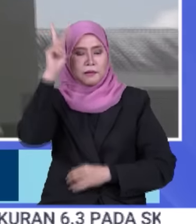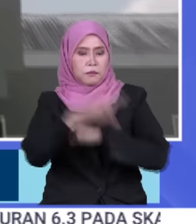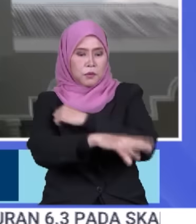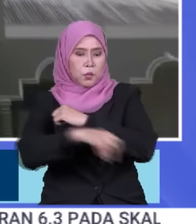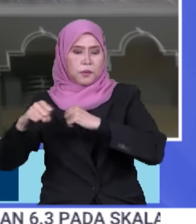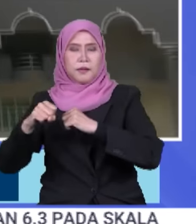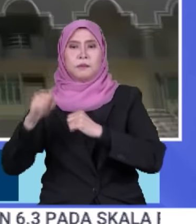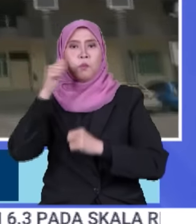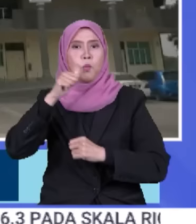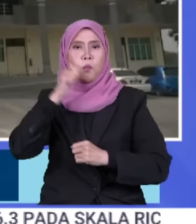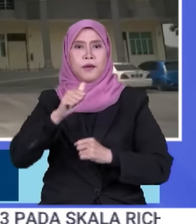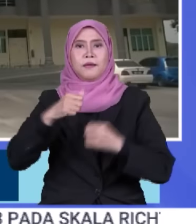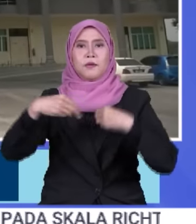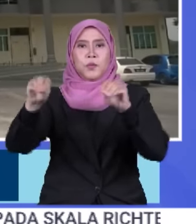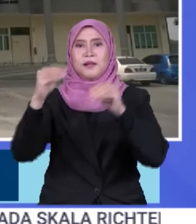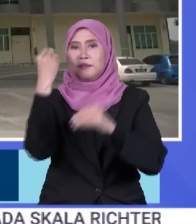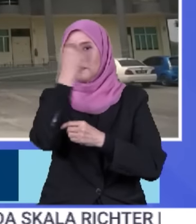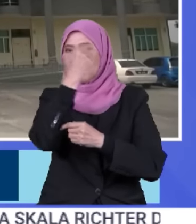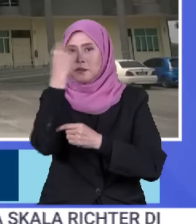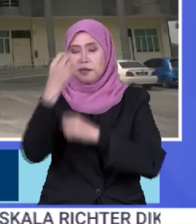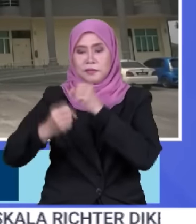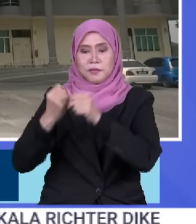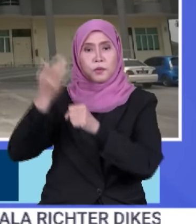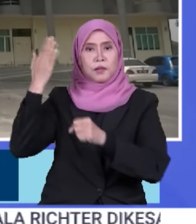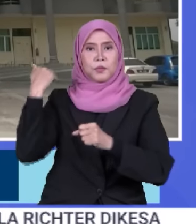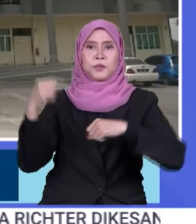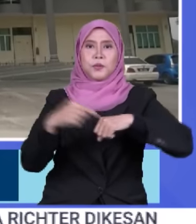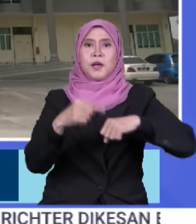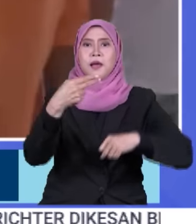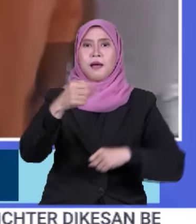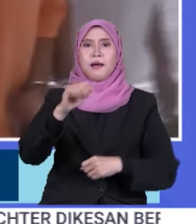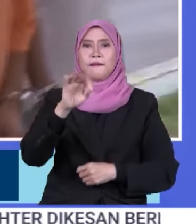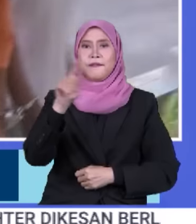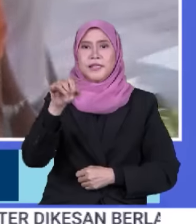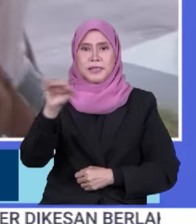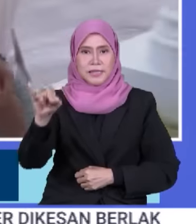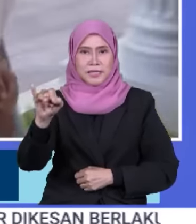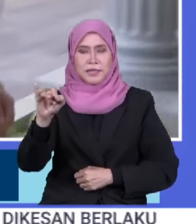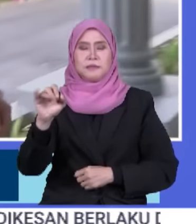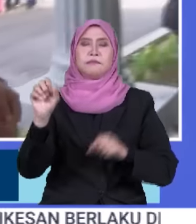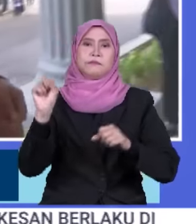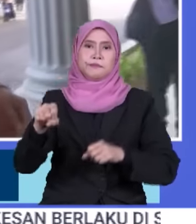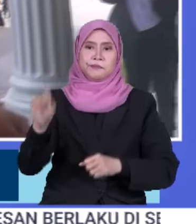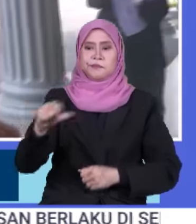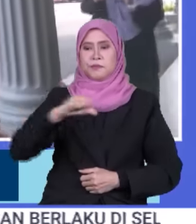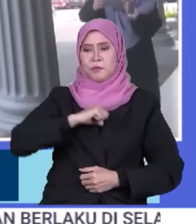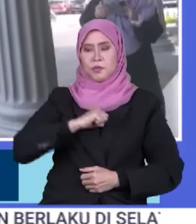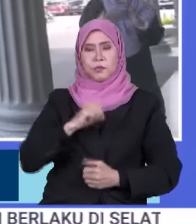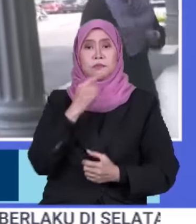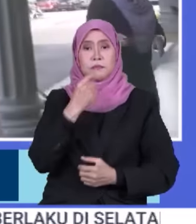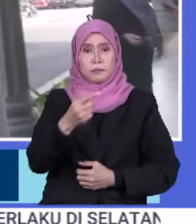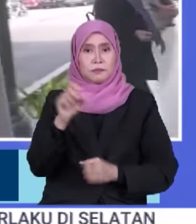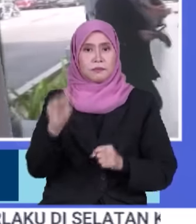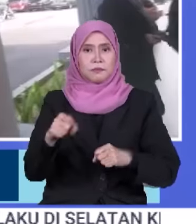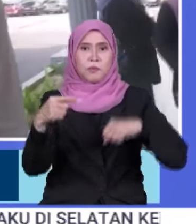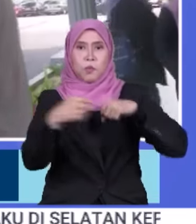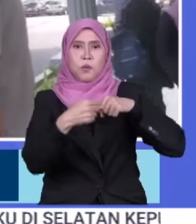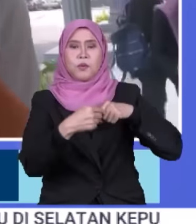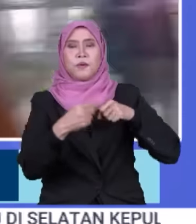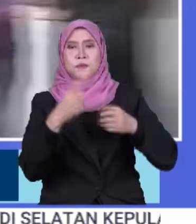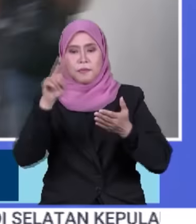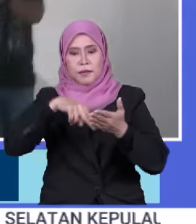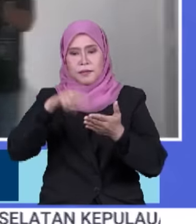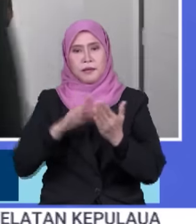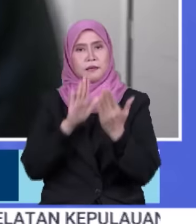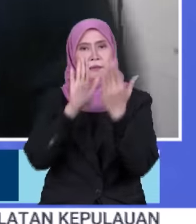wanita ejen jualan kosmetik tahun lalu. Tertuduh Muhammad Hafizi Muhammad Arifin membuat pengakuan itu selepas pertuduhan terhadapnya